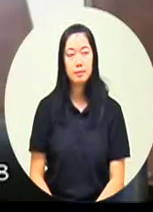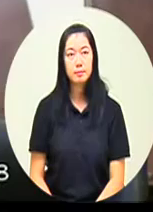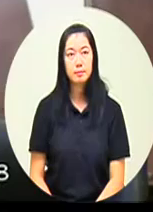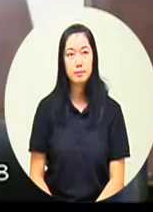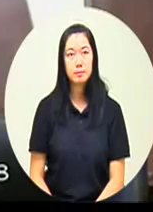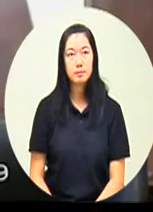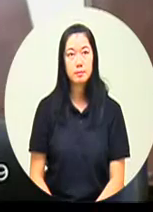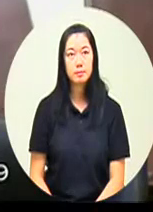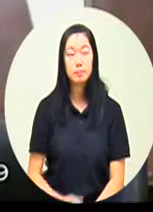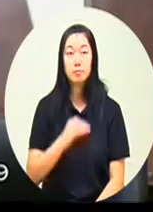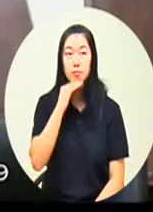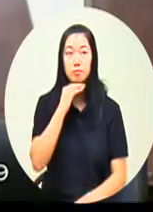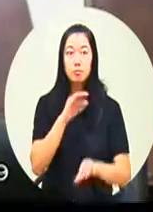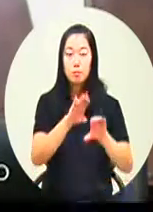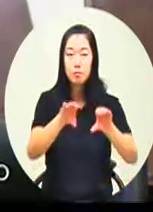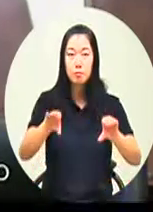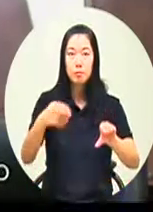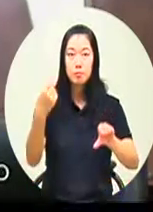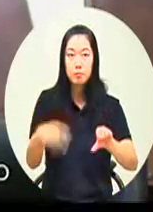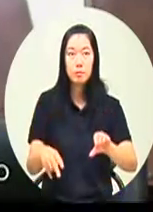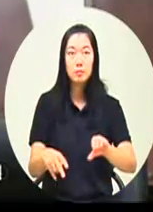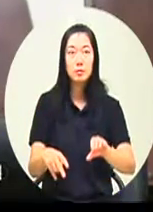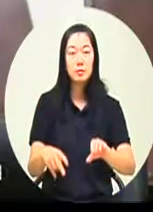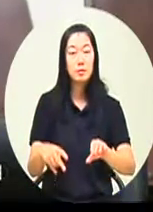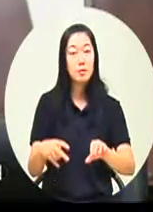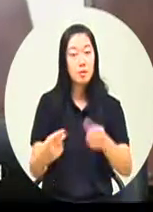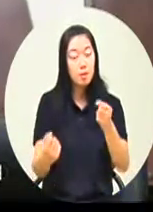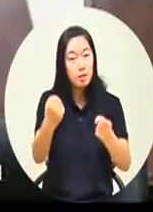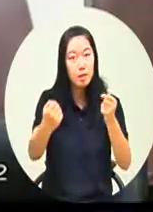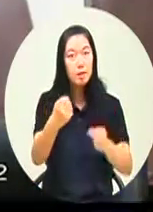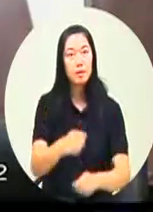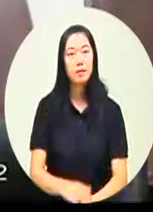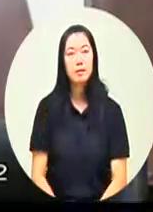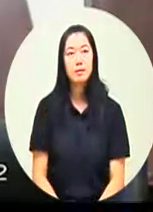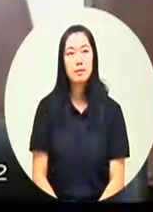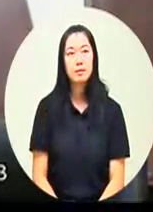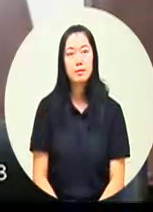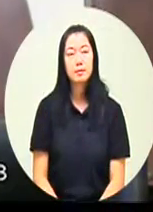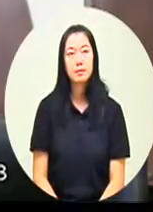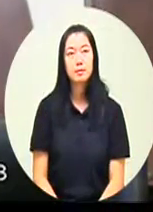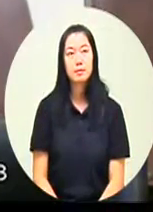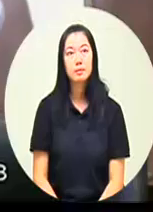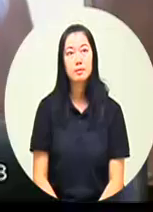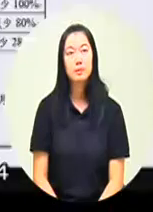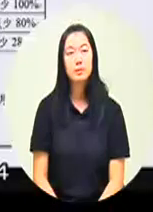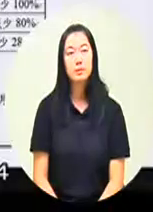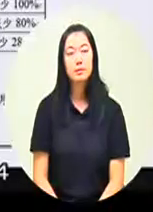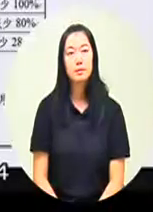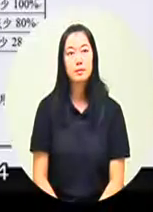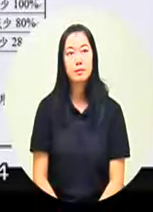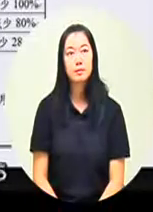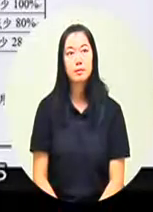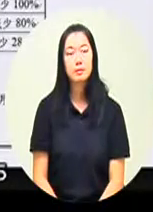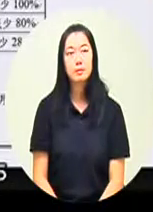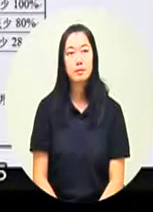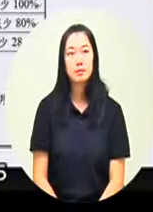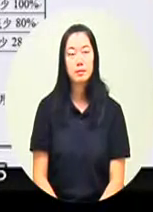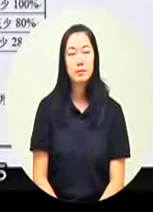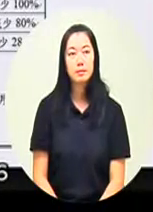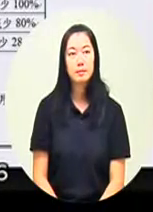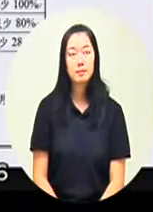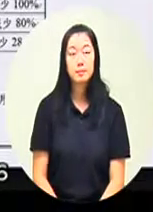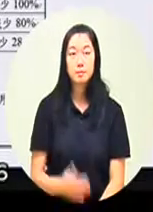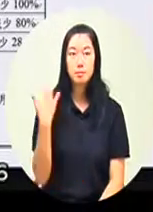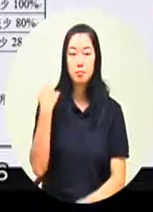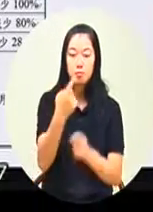等一下停车再开，先交通局不然再问一接着交通局一次问。上次我们有这